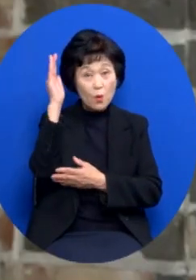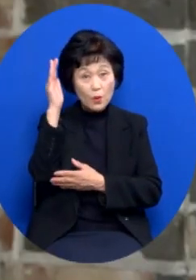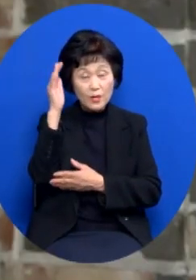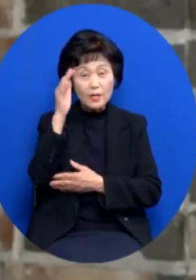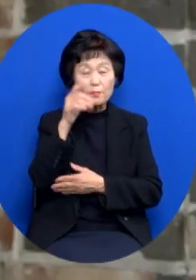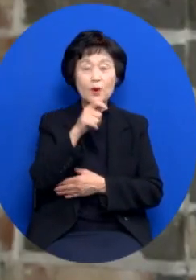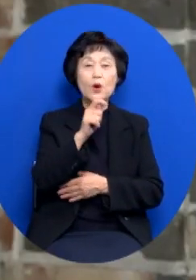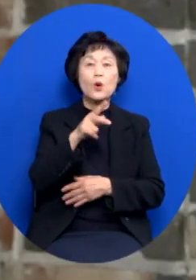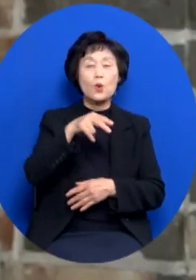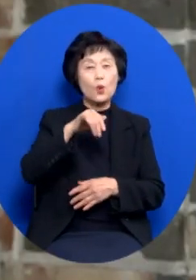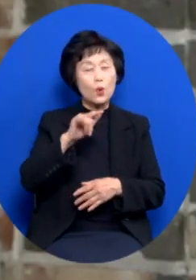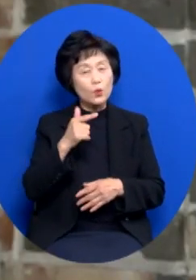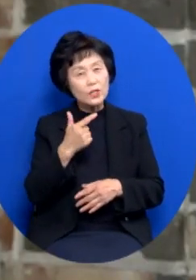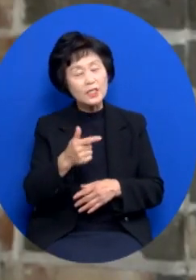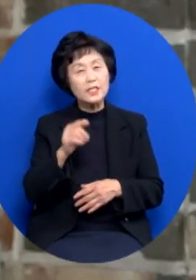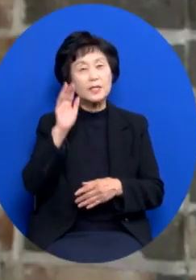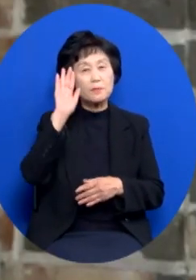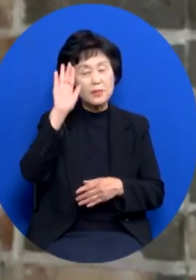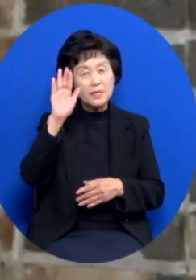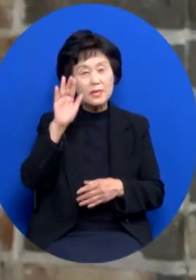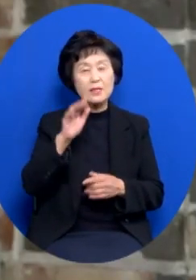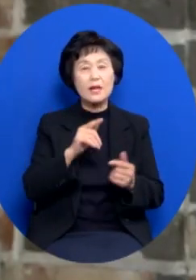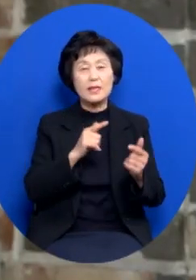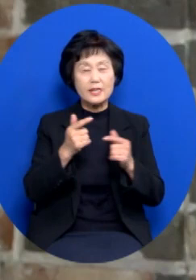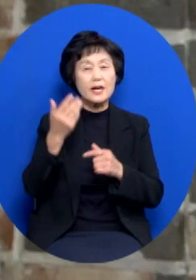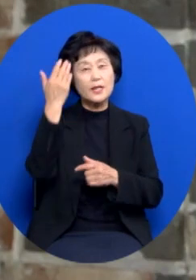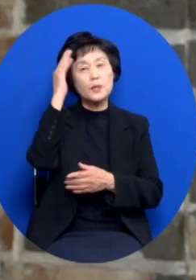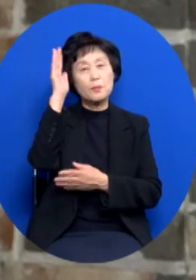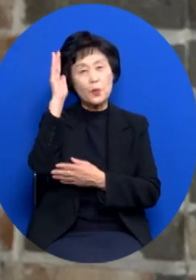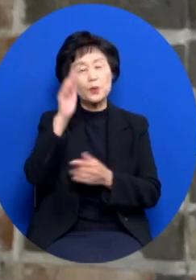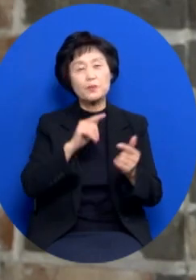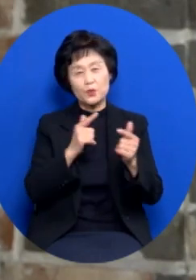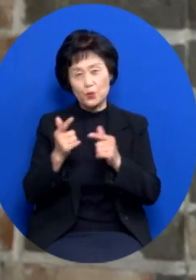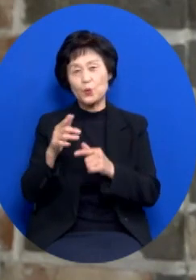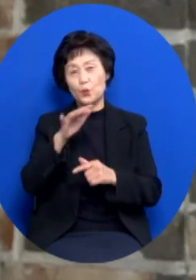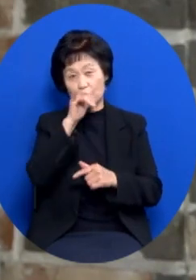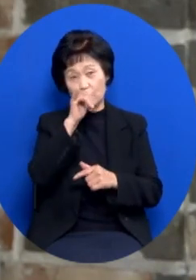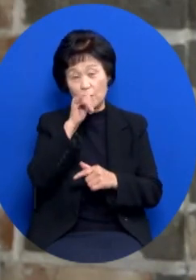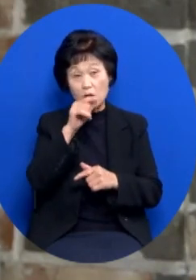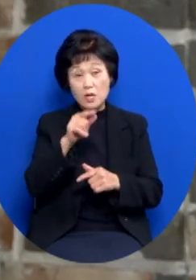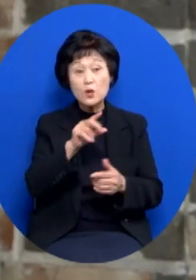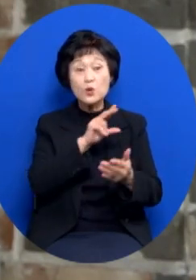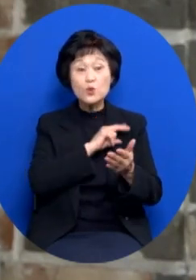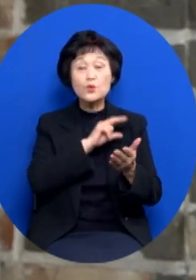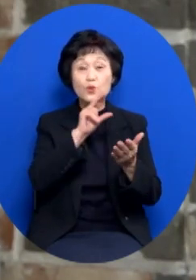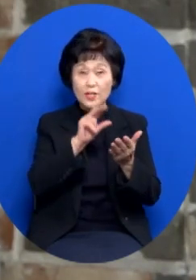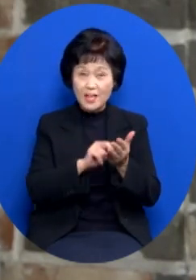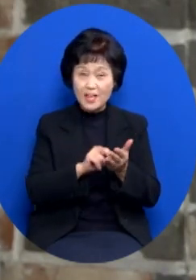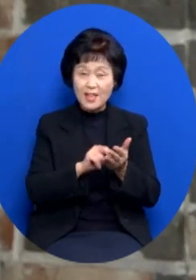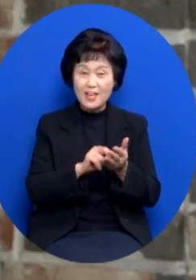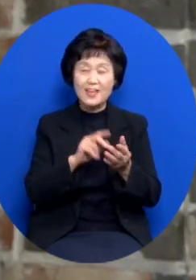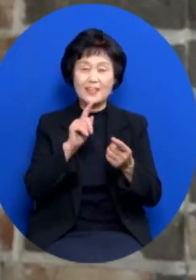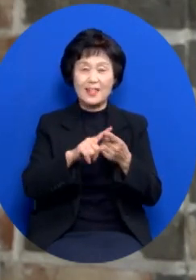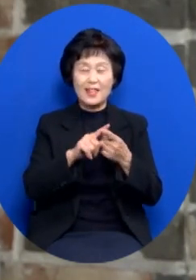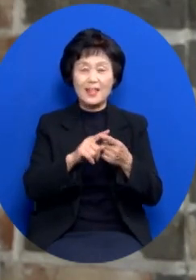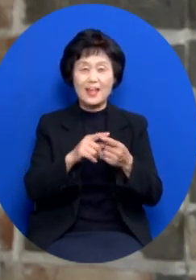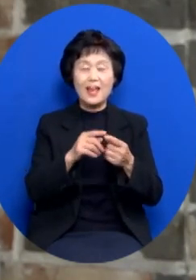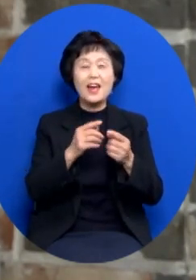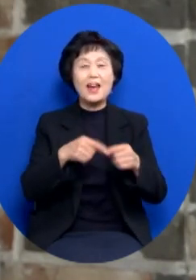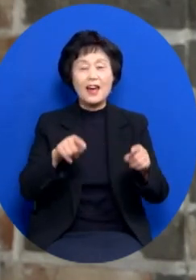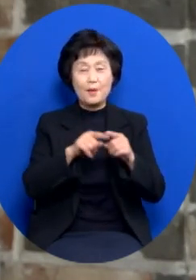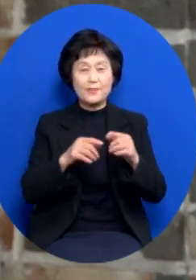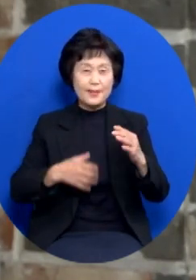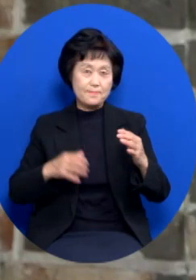포럼이라든지 미래교회 포럼이라든지 또 교회 비전 연구 포럼들도 있어요. 그런 포럼들이 이런 주제에 대해서 함께 협력해서 재정을 동원해서